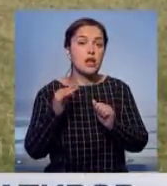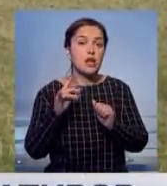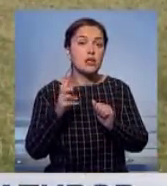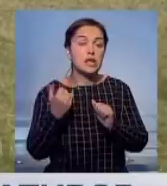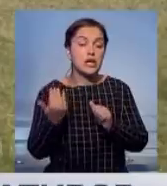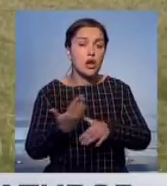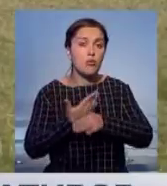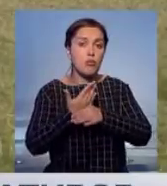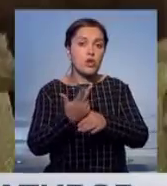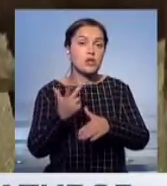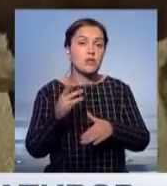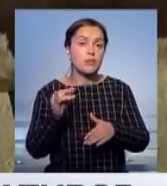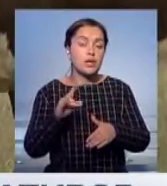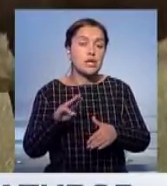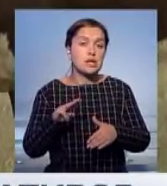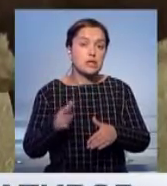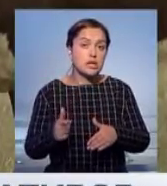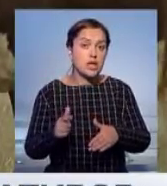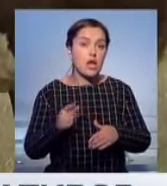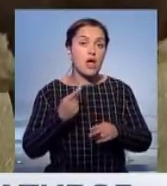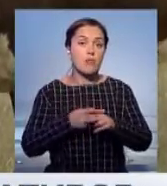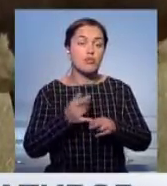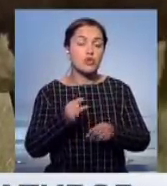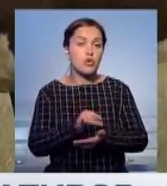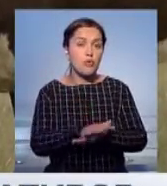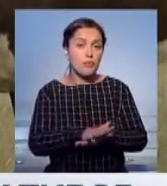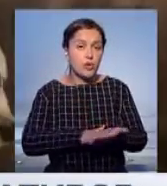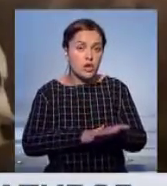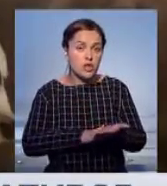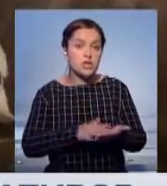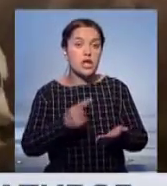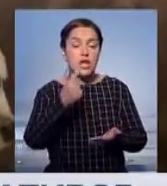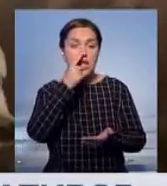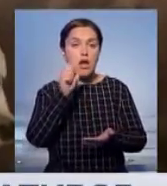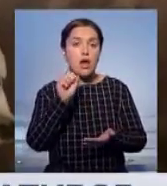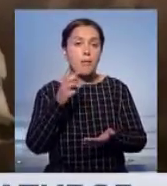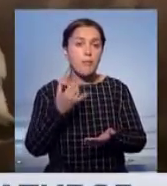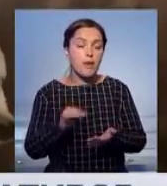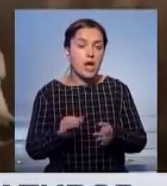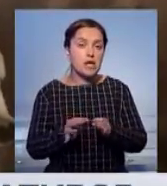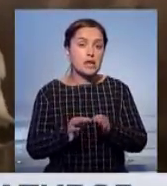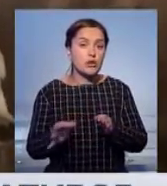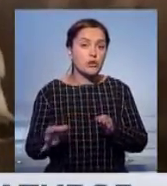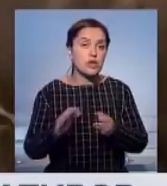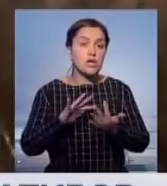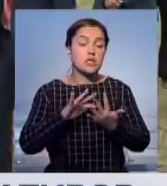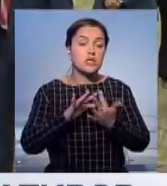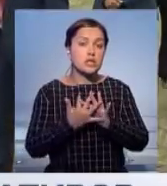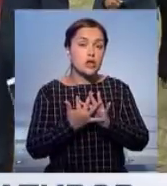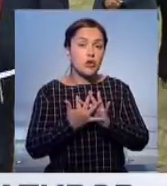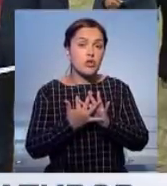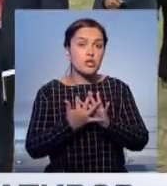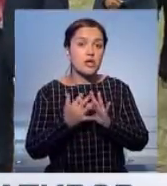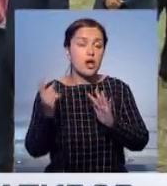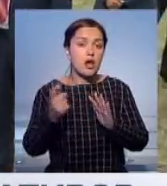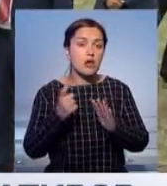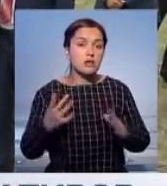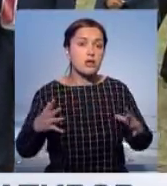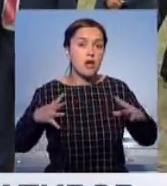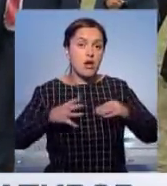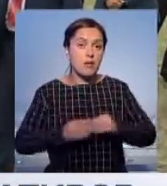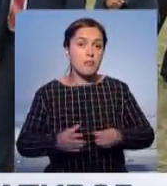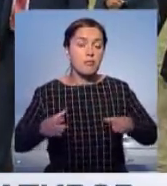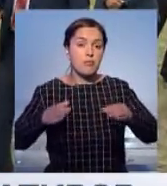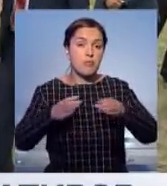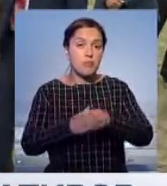свыше 3 миллиардов тенге. Работу в этом направлении продолжают, отмечают специалисты. Недавно в Абайском районе в один сельхозкооператив